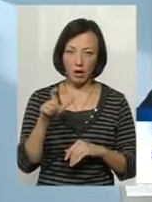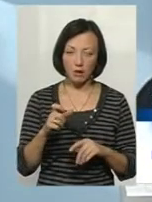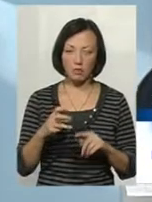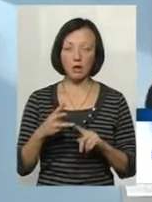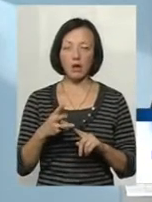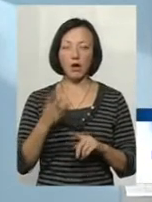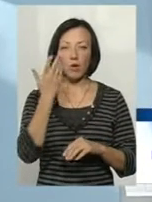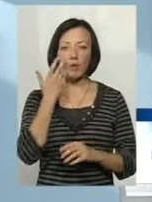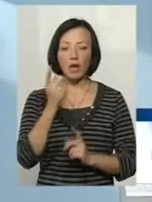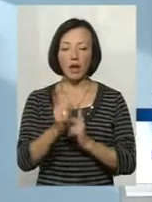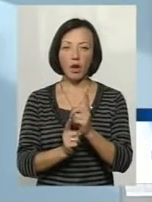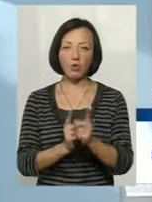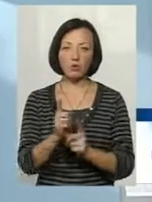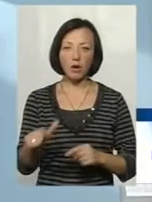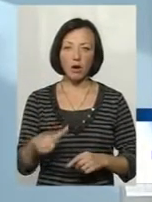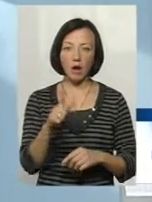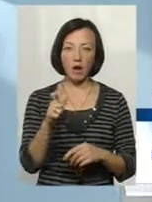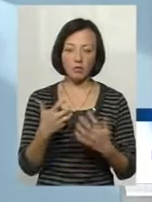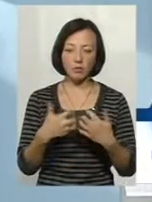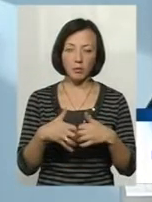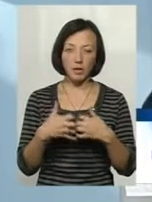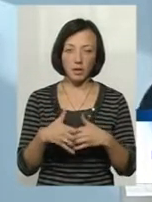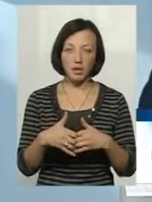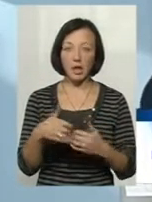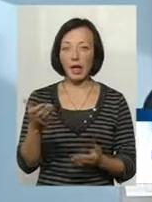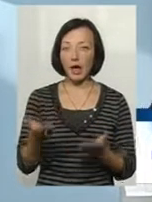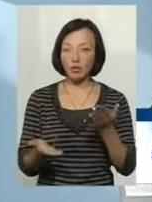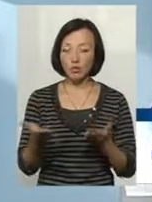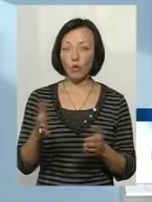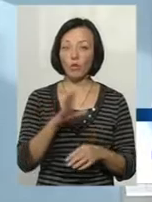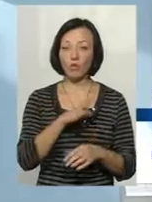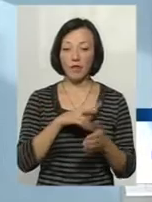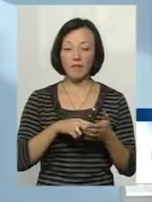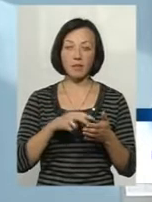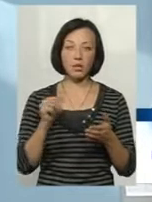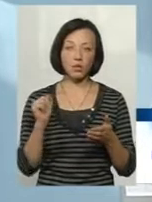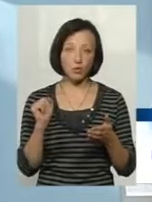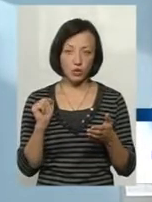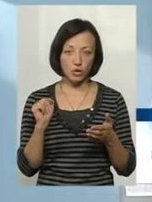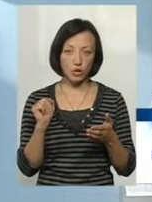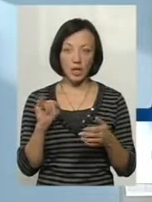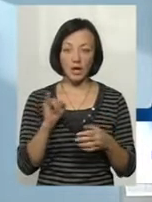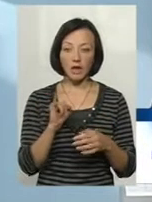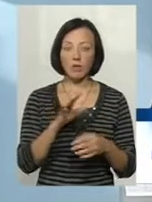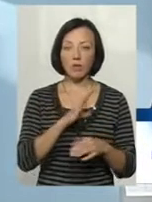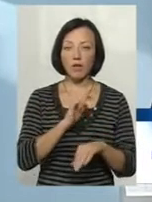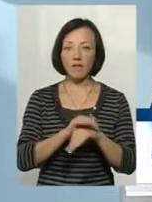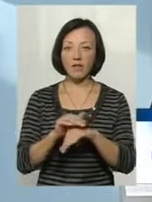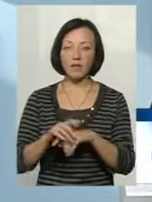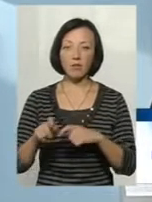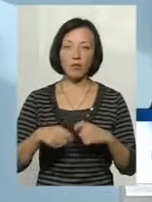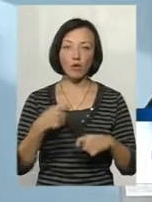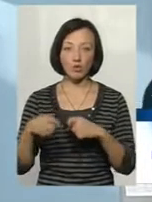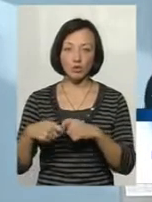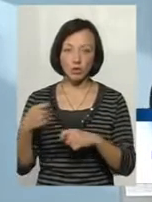при реконструкції газових приладів, якщо були відключення і були виявлені порушення